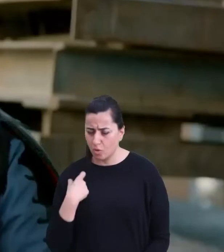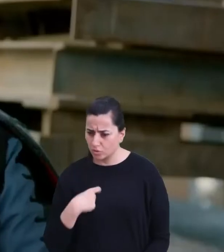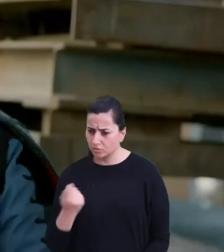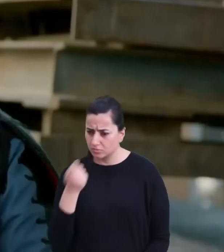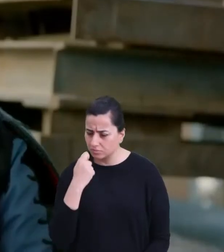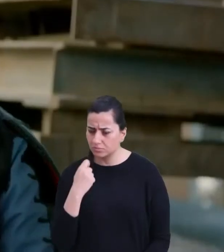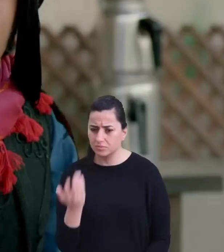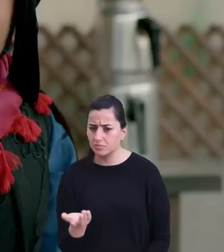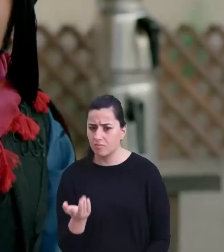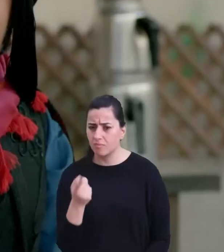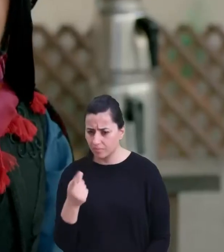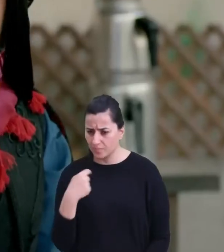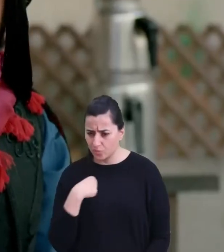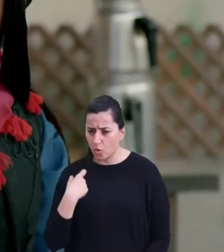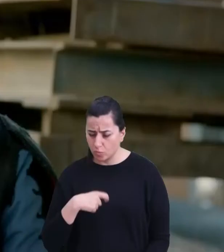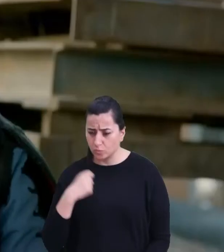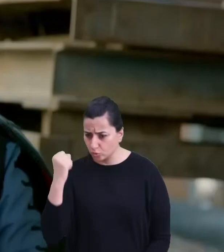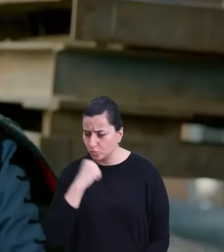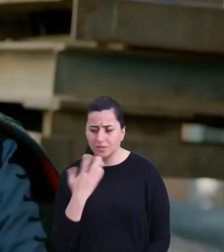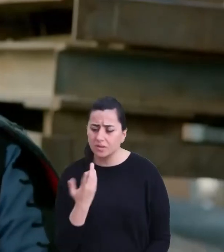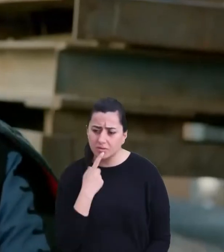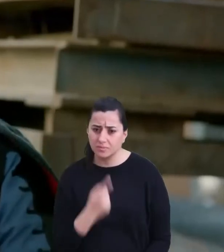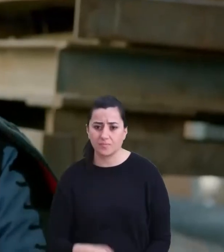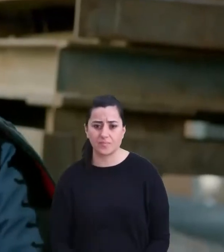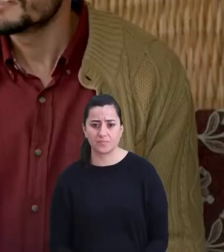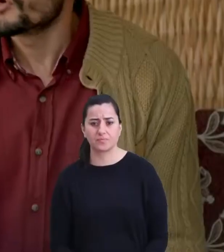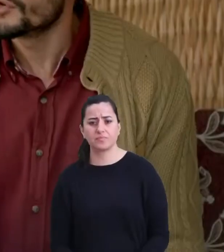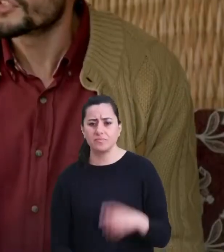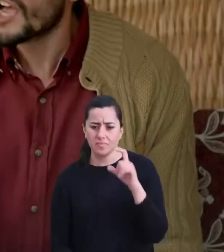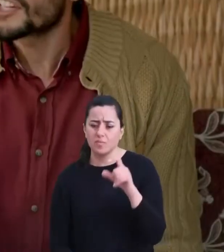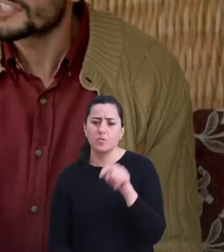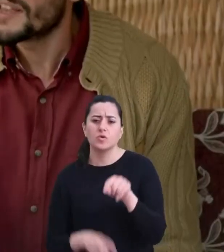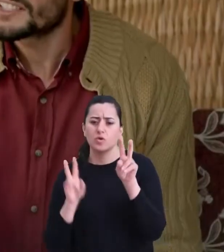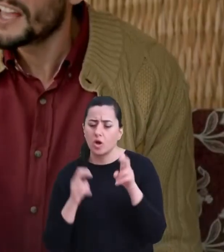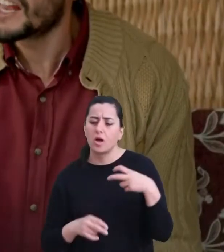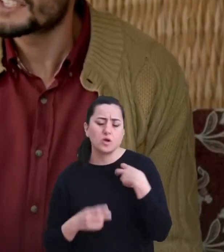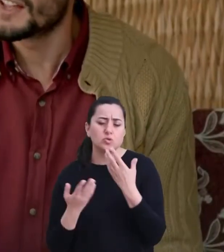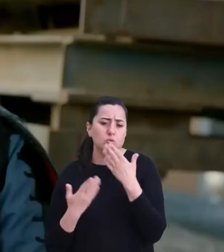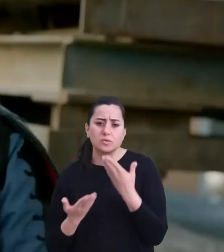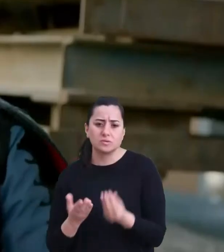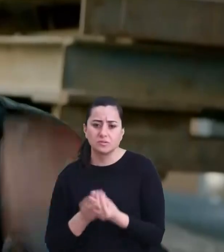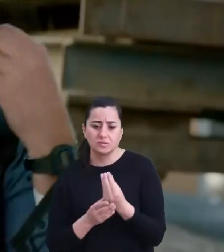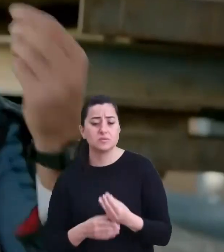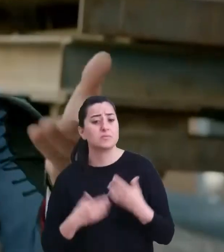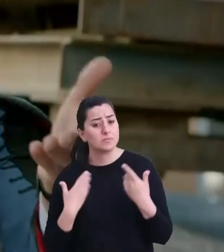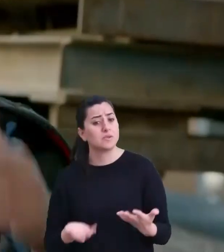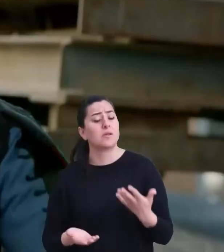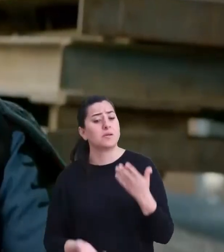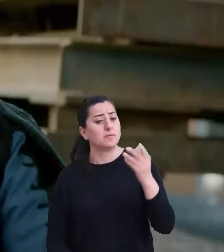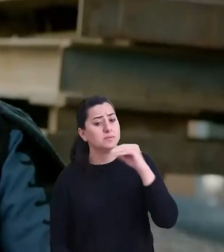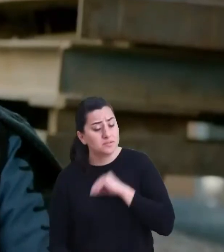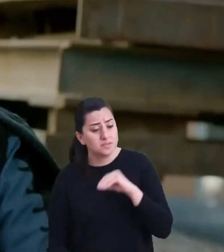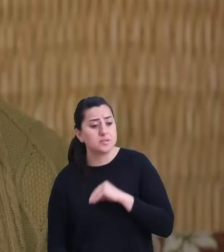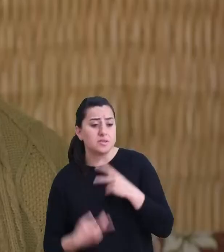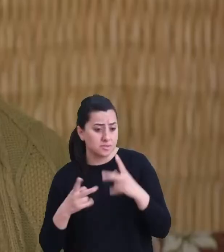bunu? Sen bunu beni özellikle mi yapıyorsun de bakayım. Cemil konumuzun aşkla meşkle ne alakası var he? İçinden geldiği